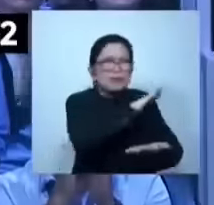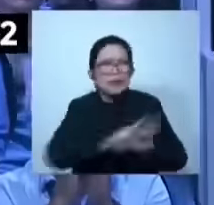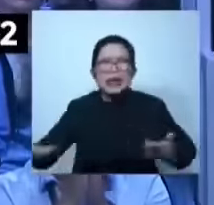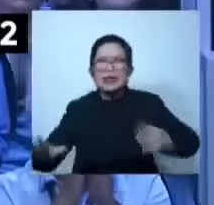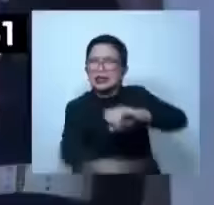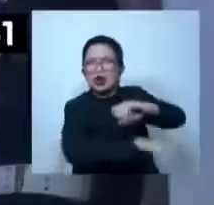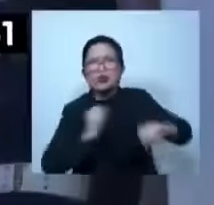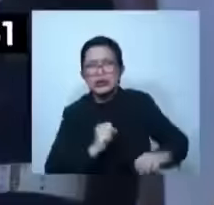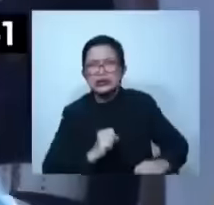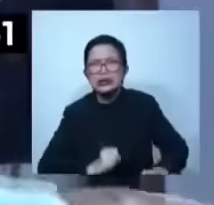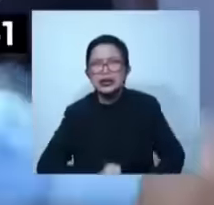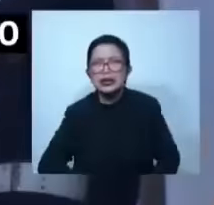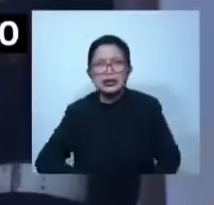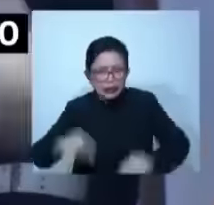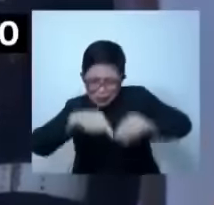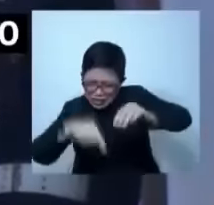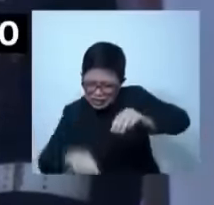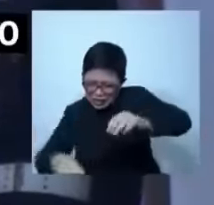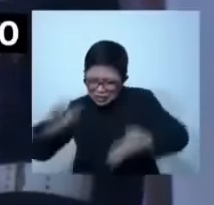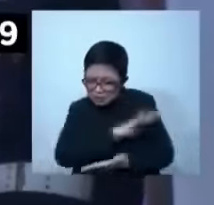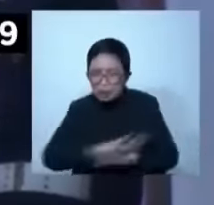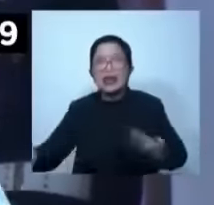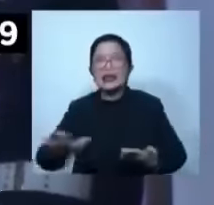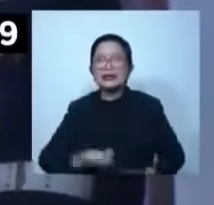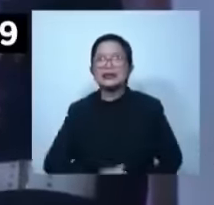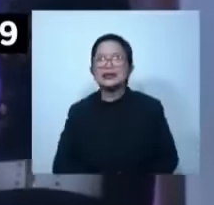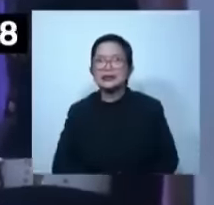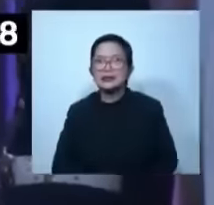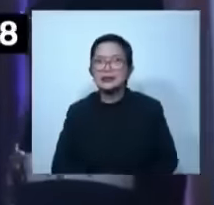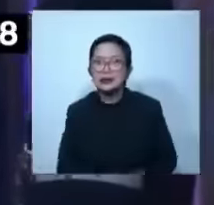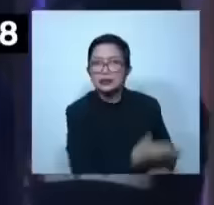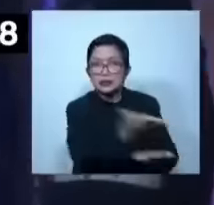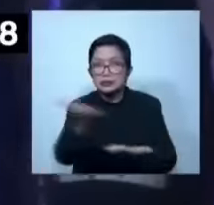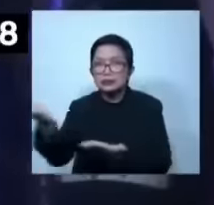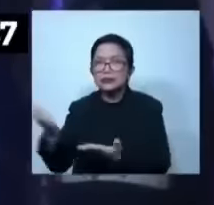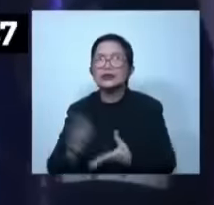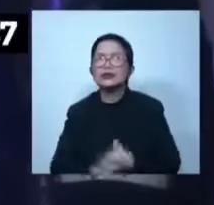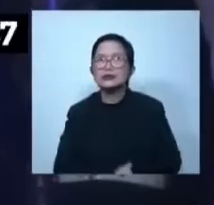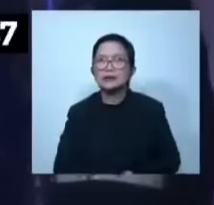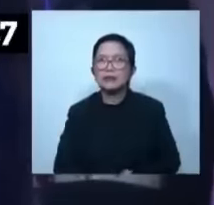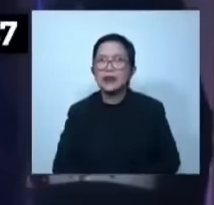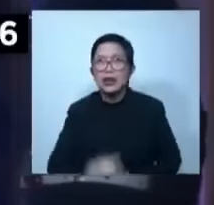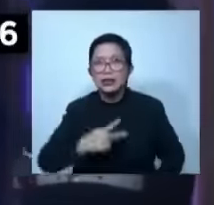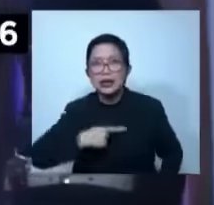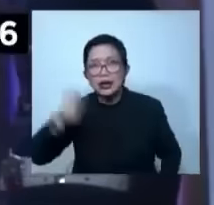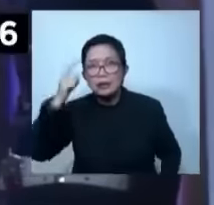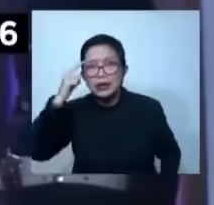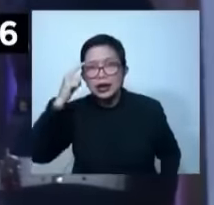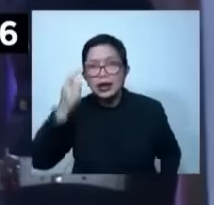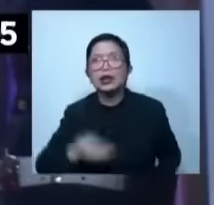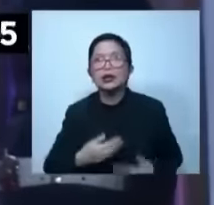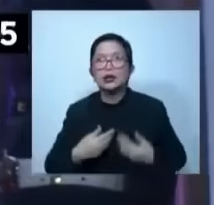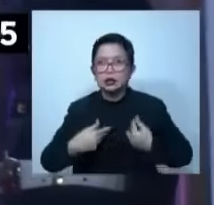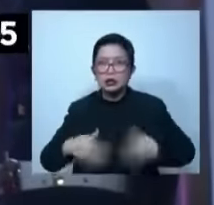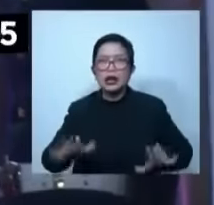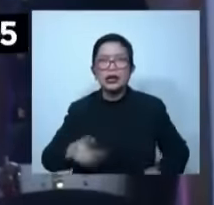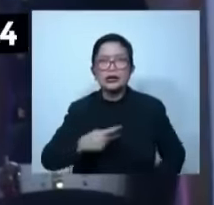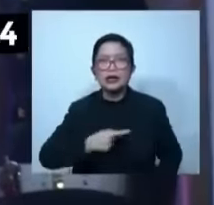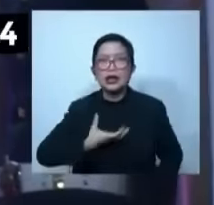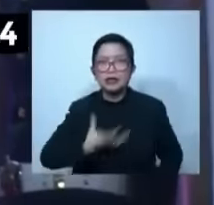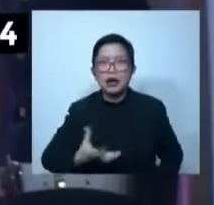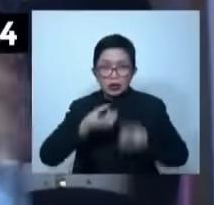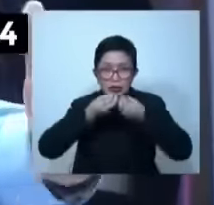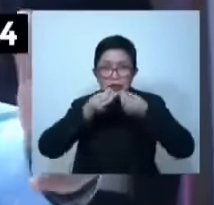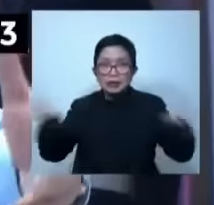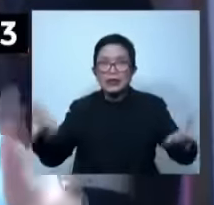Memberantas korupsi sampai ke akar-akarnya. Saudara-saudara sekalian, saya kira demikian yang ingin saya